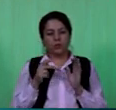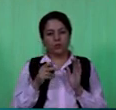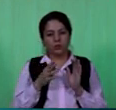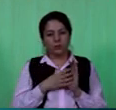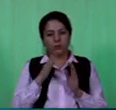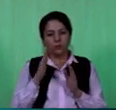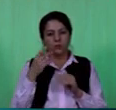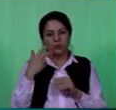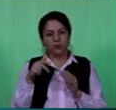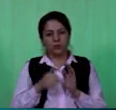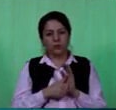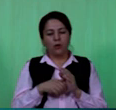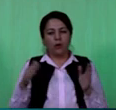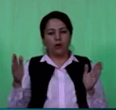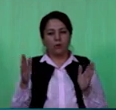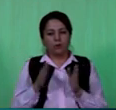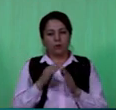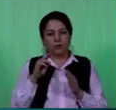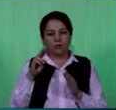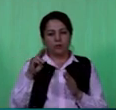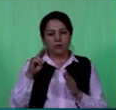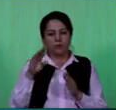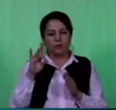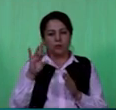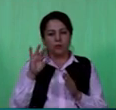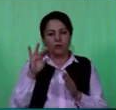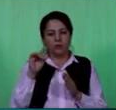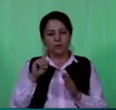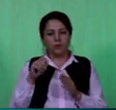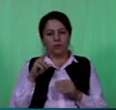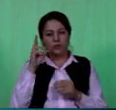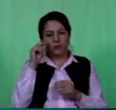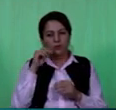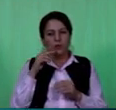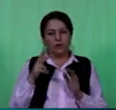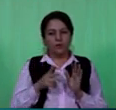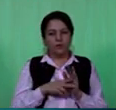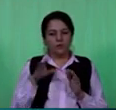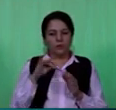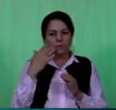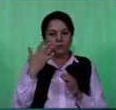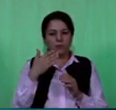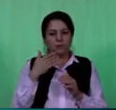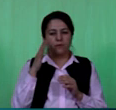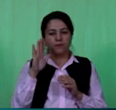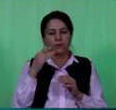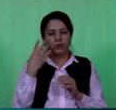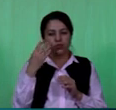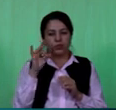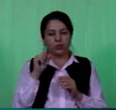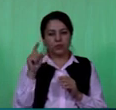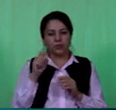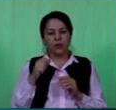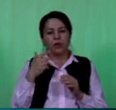второе уменьшите произведение чисел 8 5 в 4 раза проверяем восемью